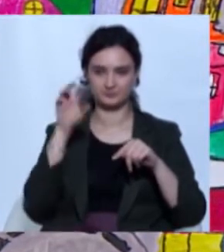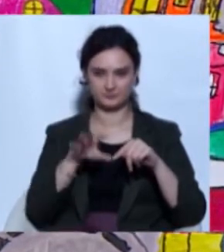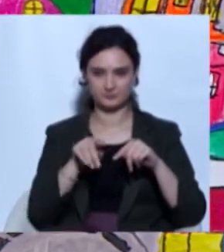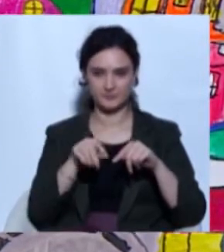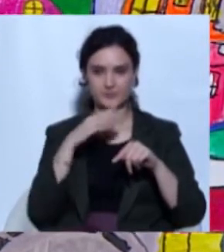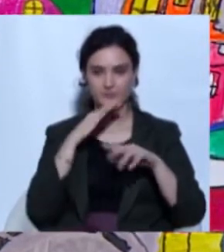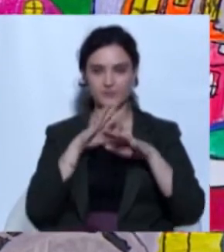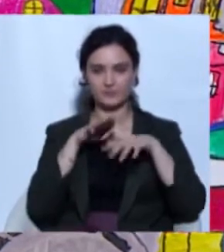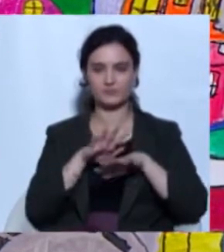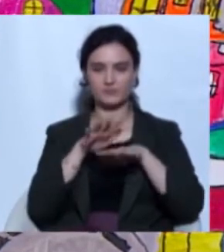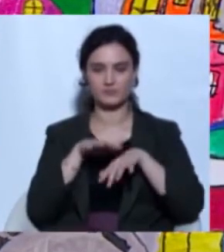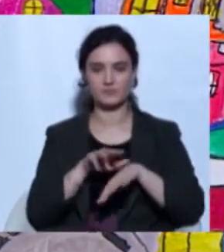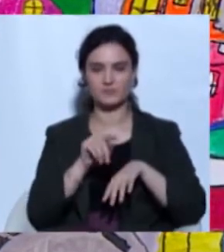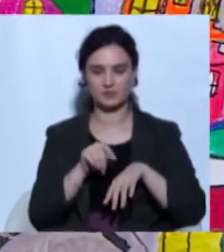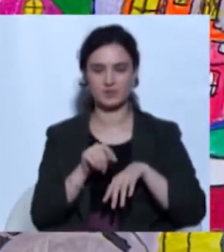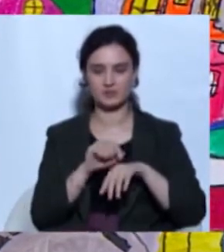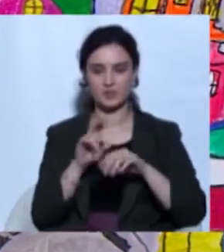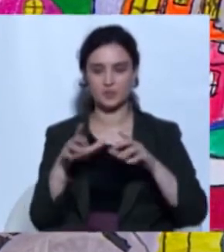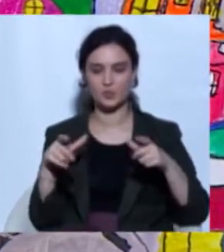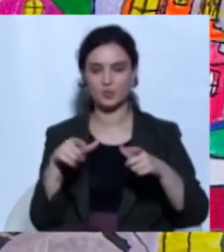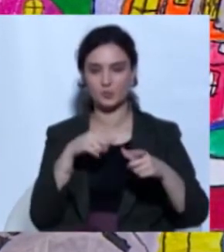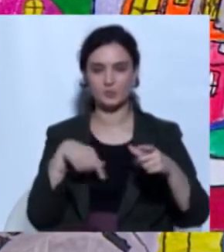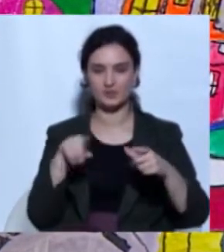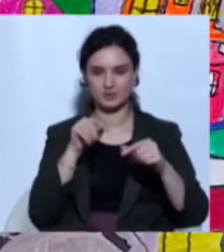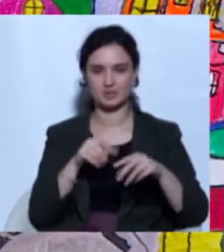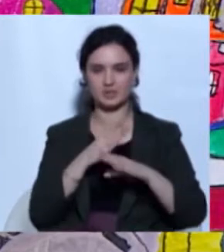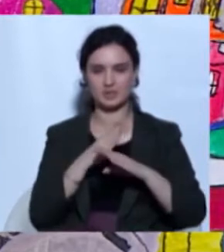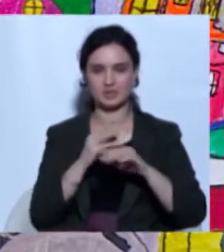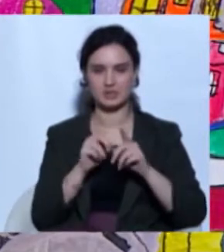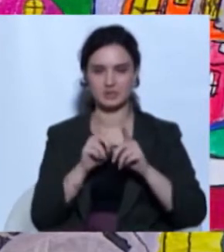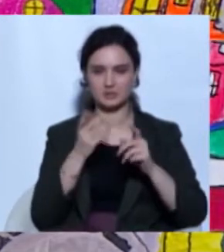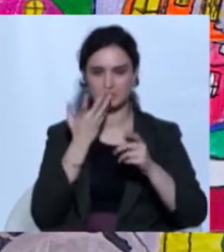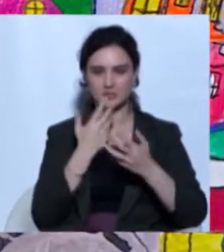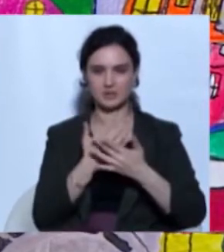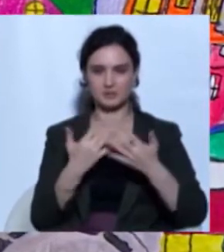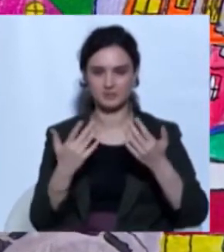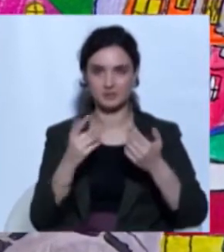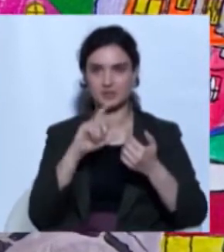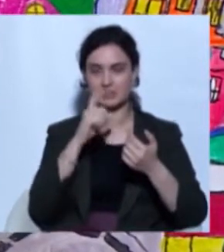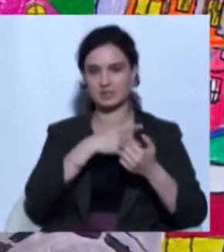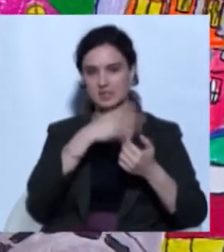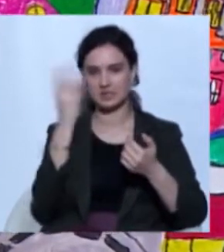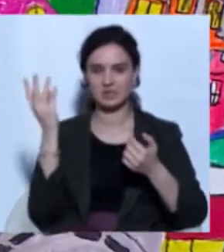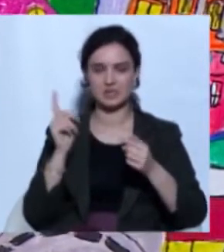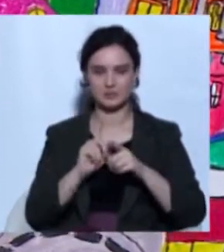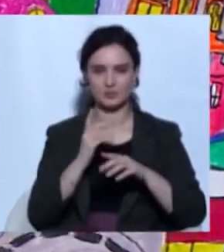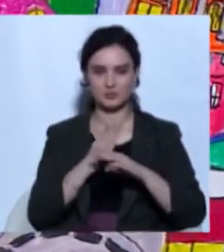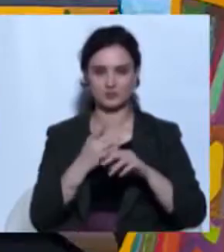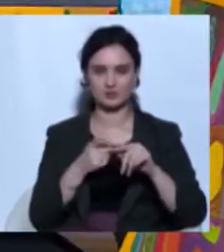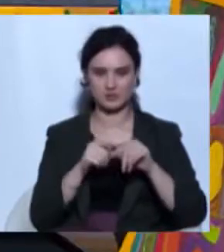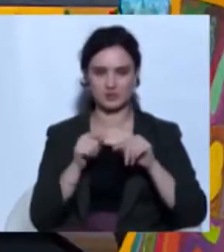ეცემა რაღაცნაირად წყალს ან გუბეს, აი იქ არის ხოლმე ესეთი ფერები. ცისარტყელაც იმიტო ესეთი,